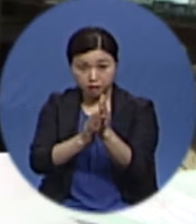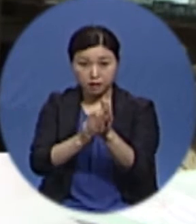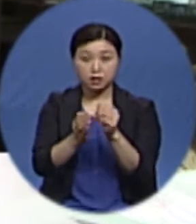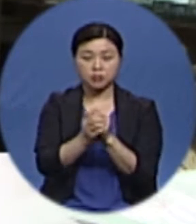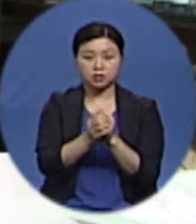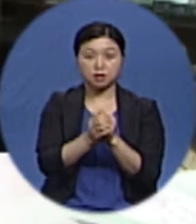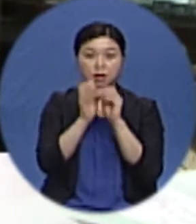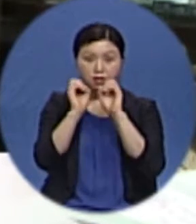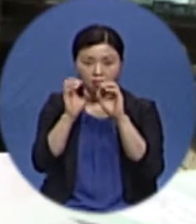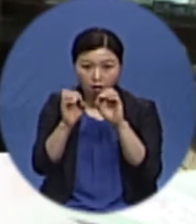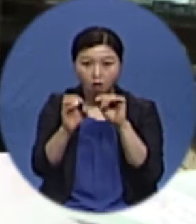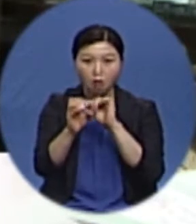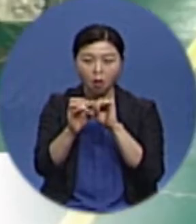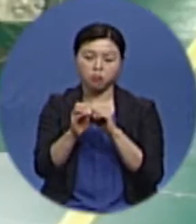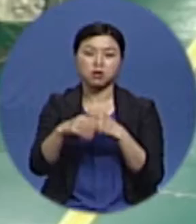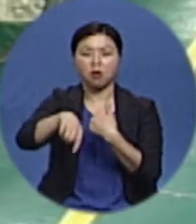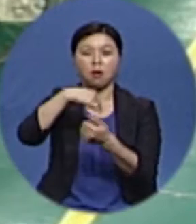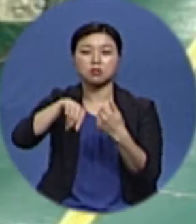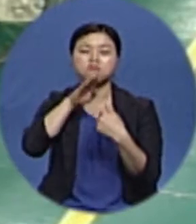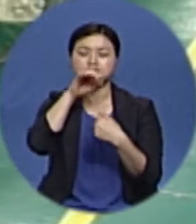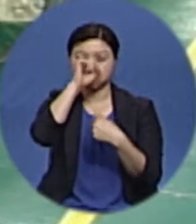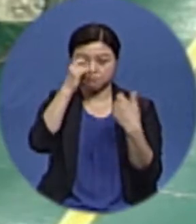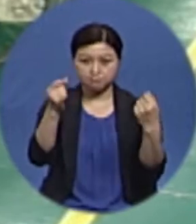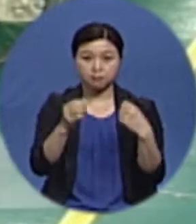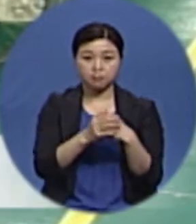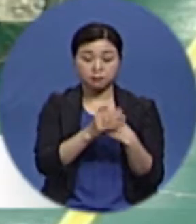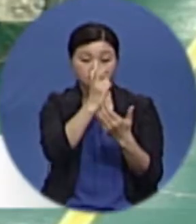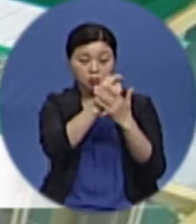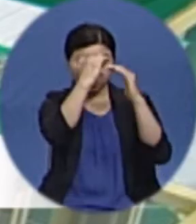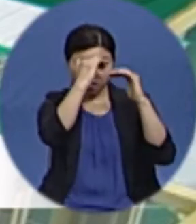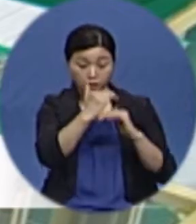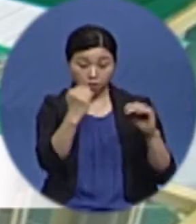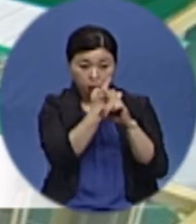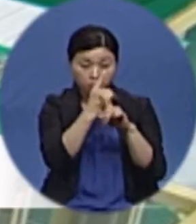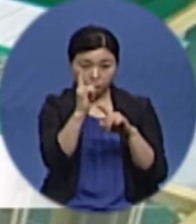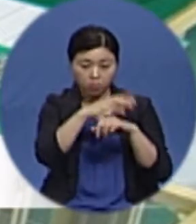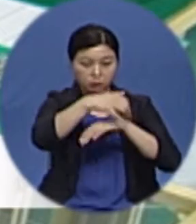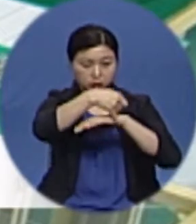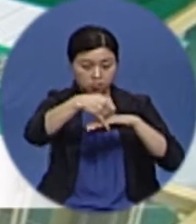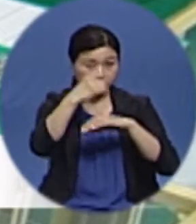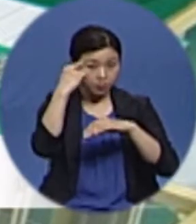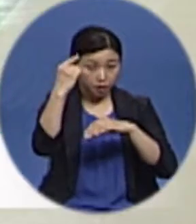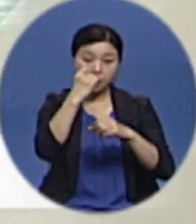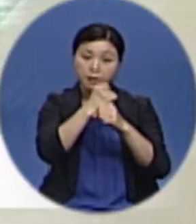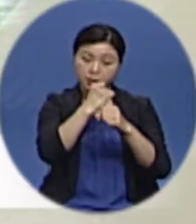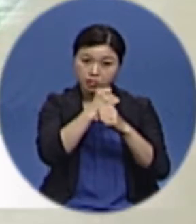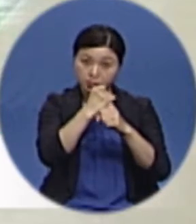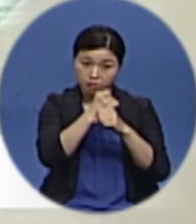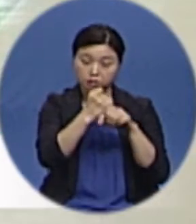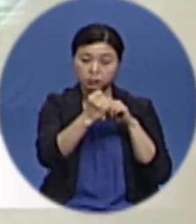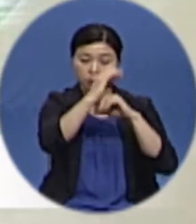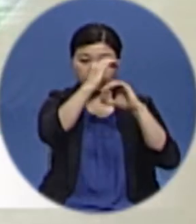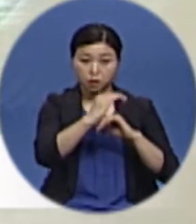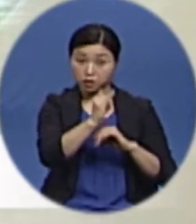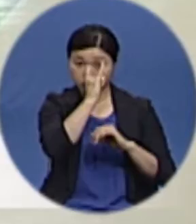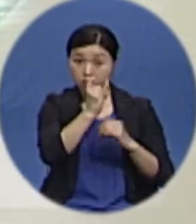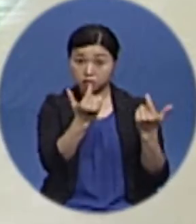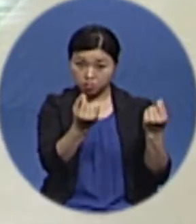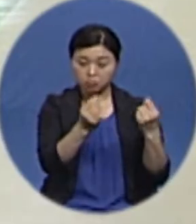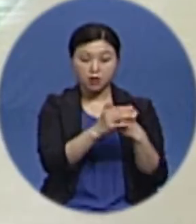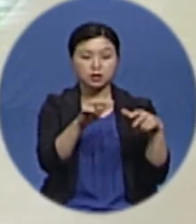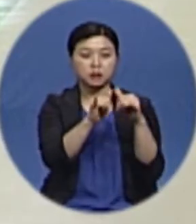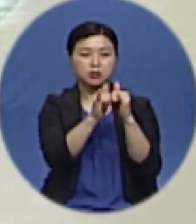영업을 하기에는 굉장히 좋아지지 않았을까. 이 밖에도 개정안에는 디자인 개발 지원에 관한 법 조문을 신설해 장애인 기업에